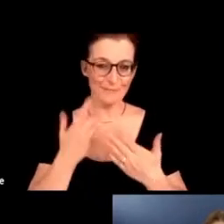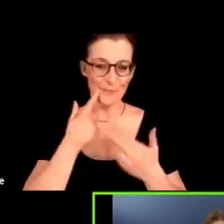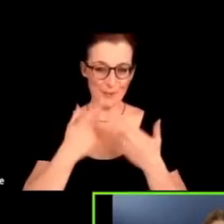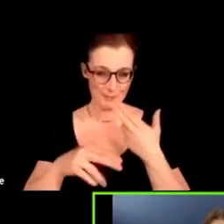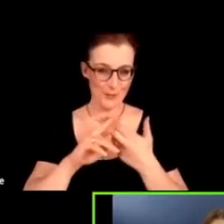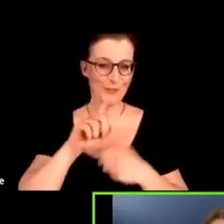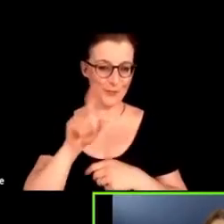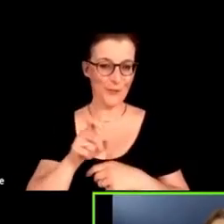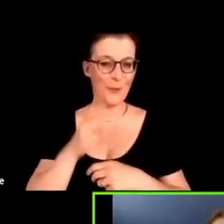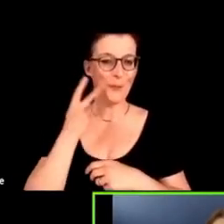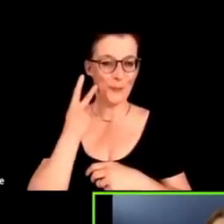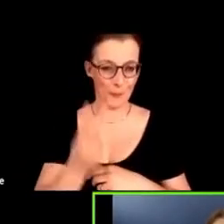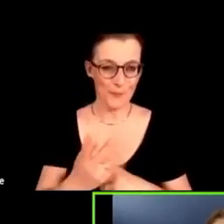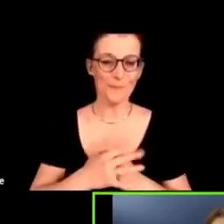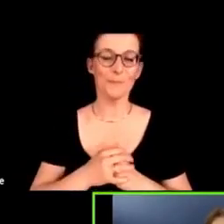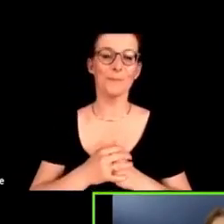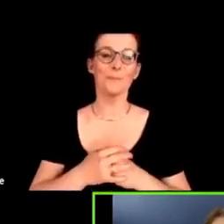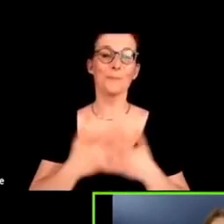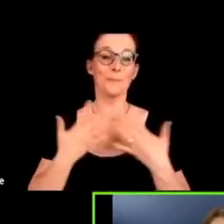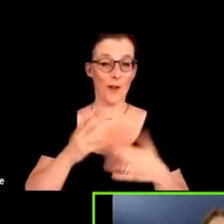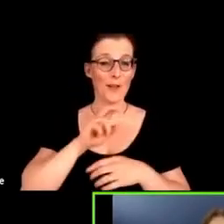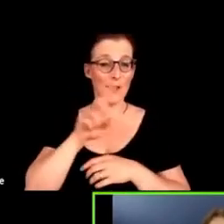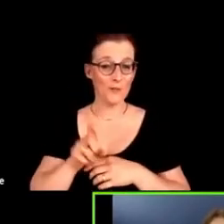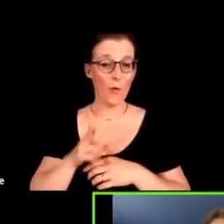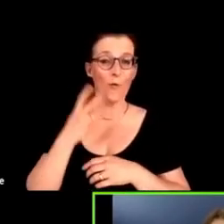Très bien, merci pour cette réponse.